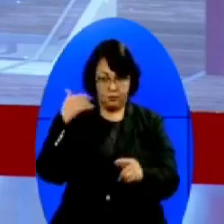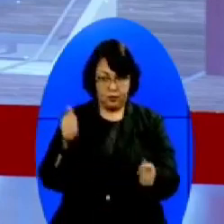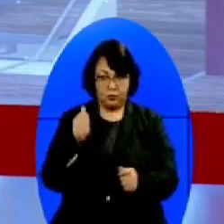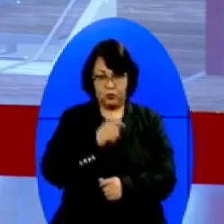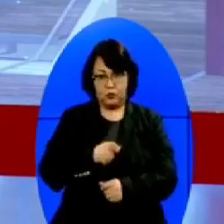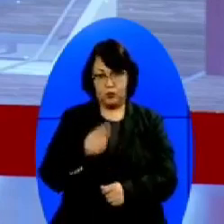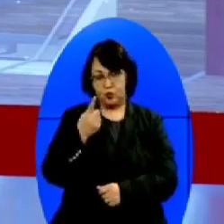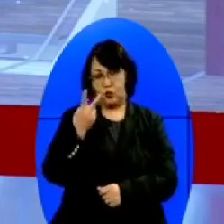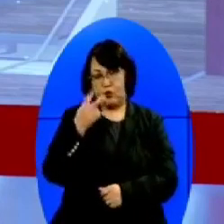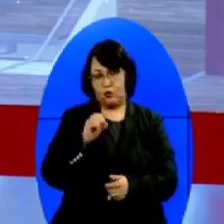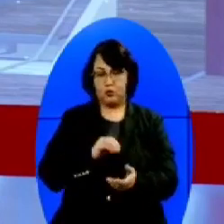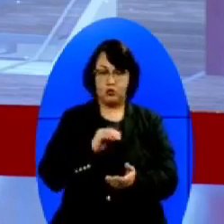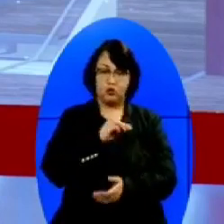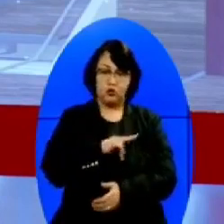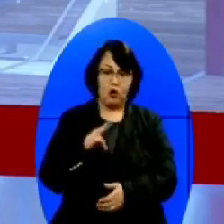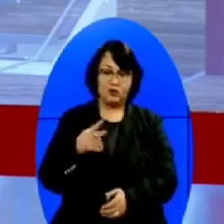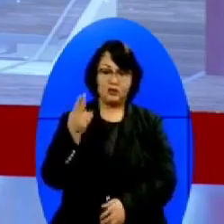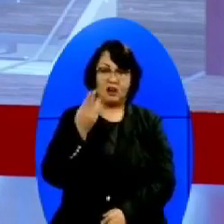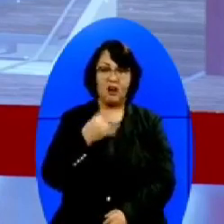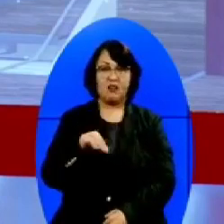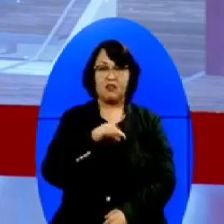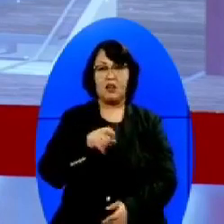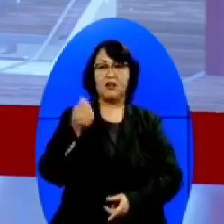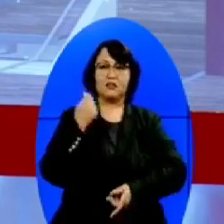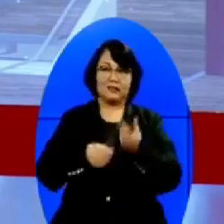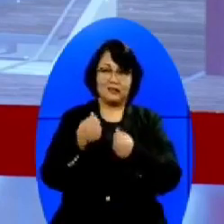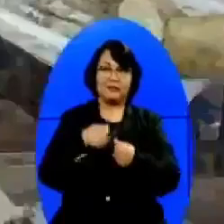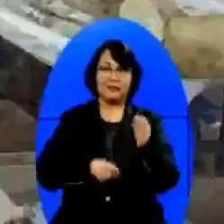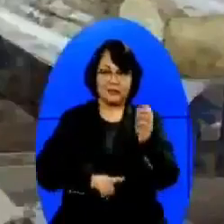тонн цагаан гэдэг худалдаач хэллээ.